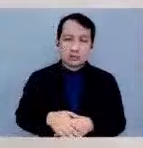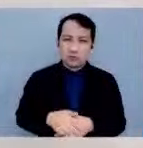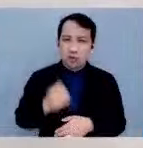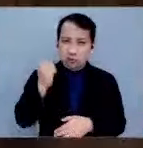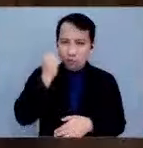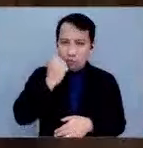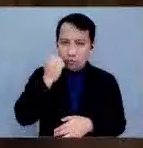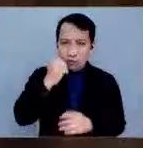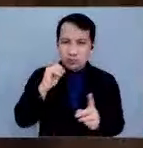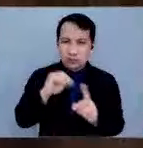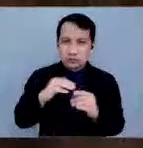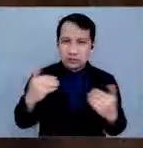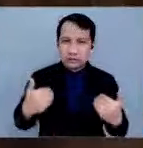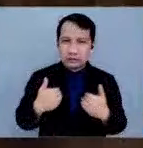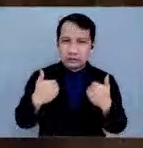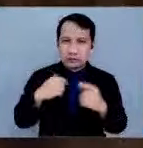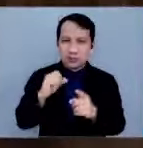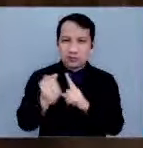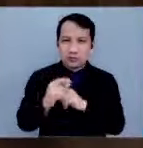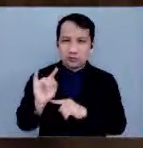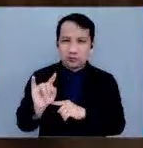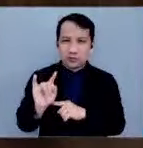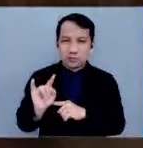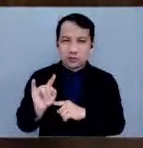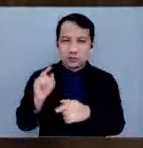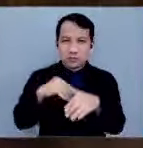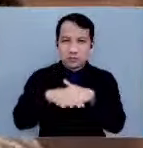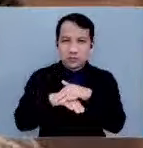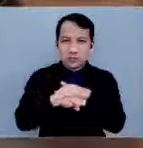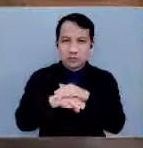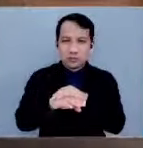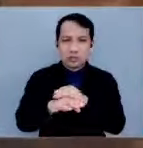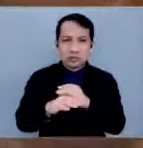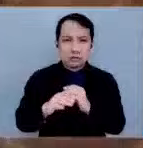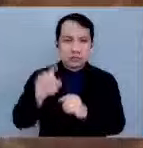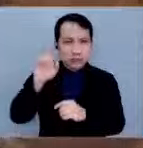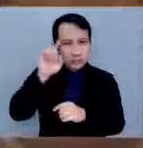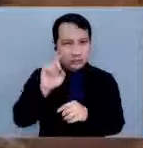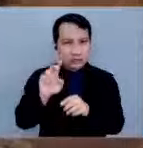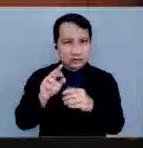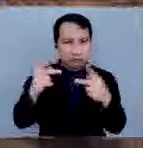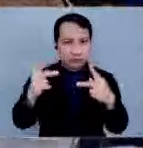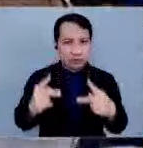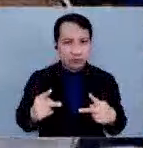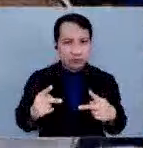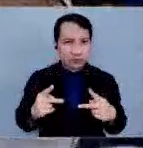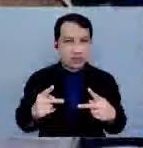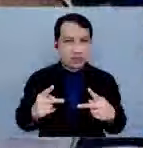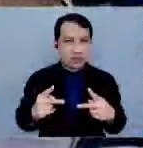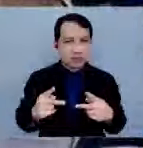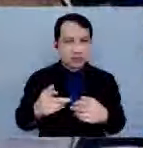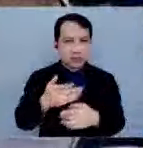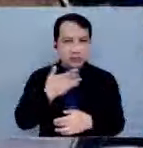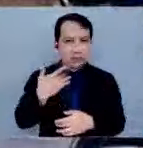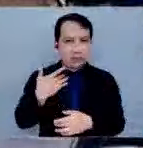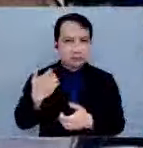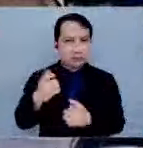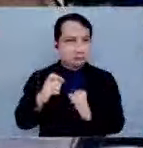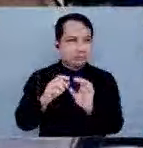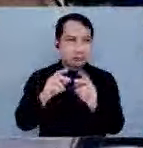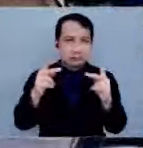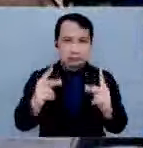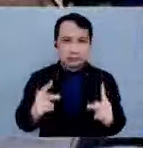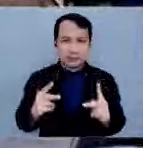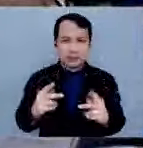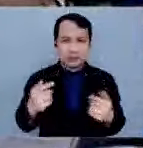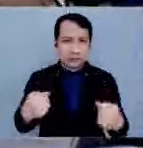exposure ng kabataan sa social media at access sa mga pornographic at sexual explicit content. Hindi na bago ang mga insidente ng teenage pregnancy sa